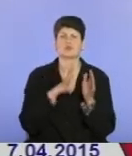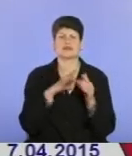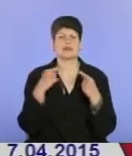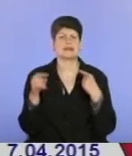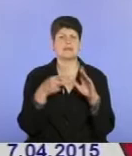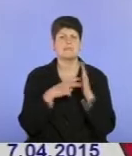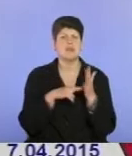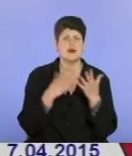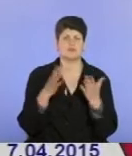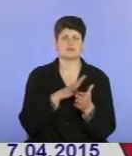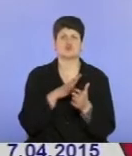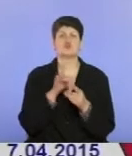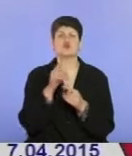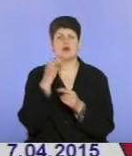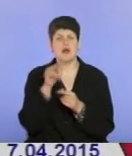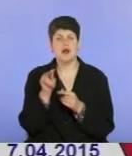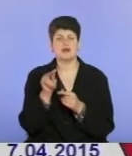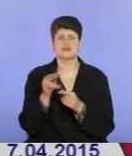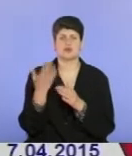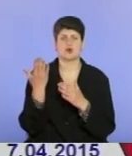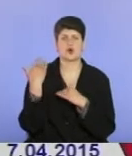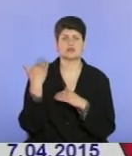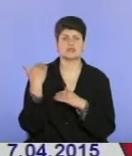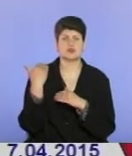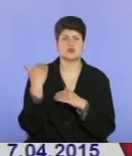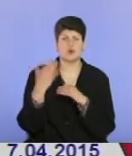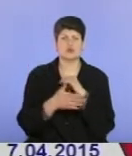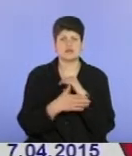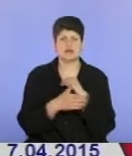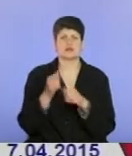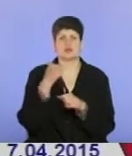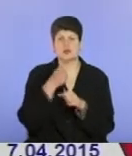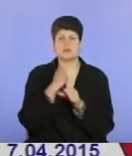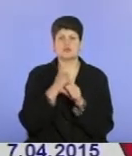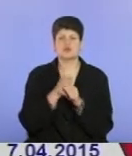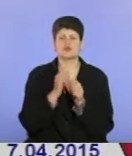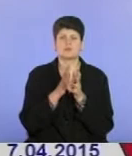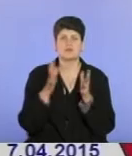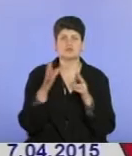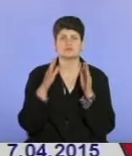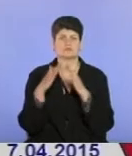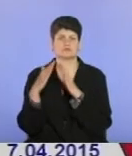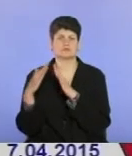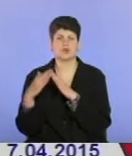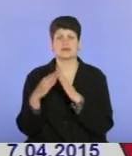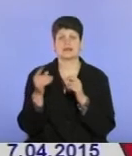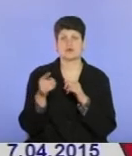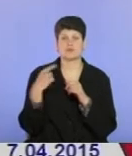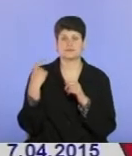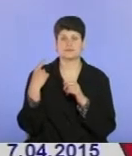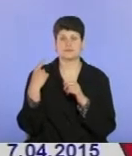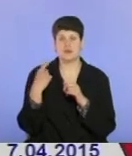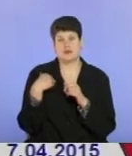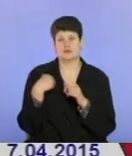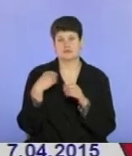все задумувався що краще але оскільки останні роки я працюю тільки з архітектурою Тернополя тому я вирішив склеїти все-таки щось